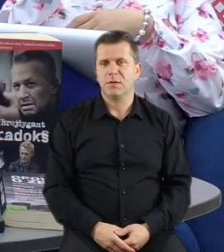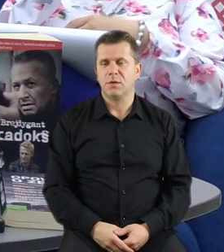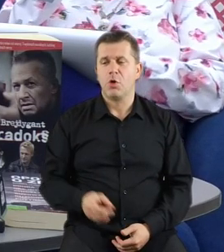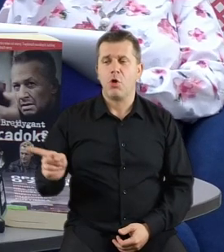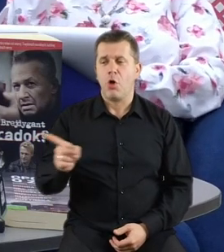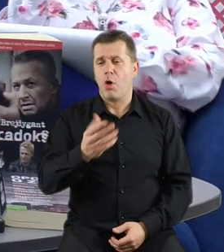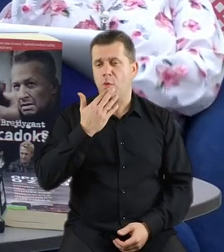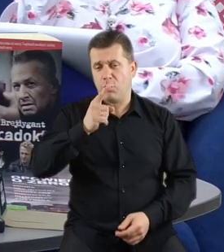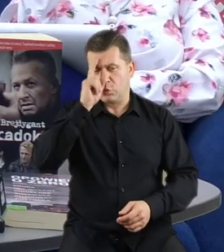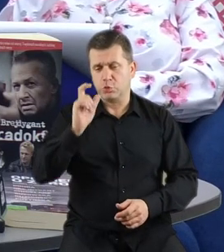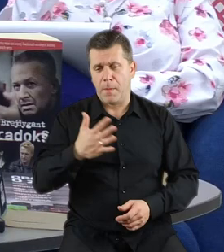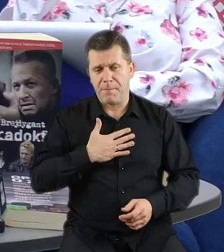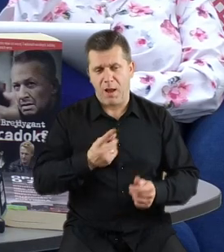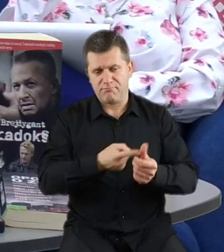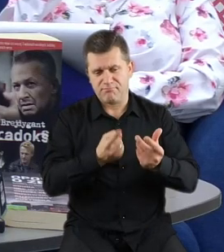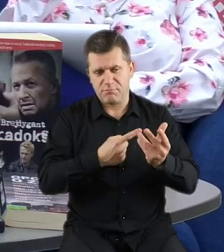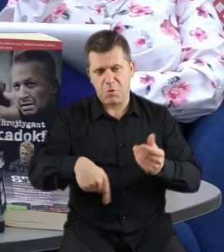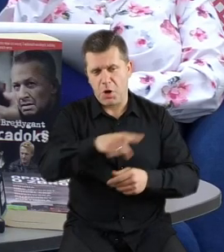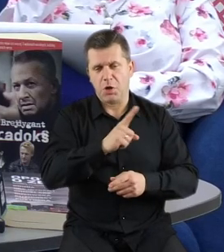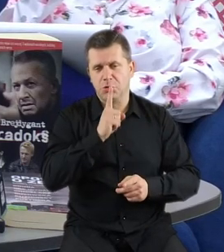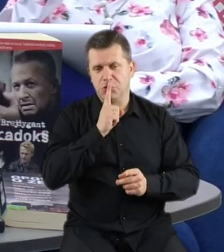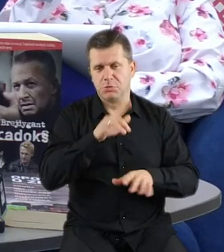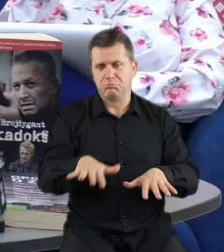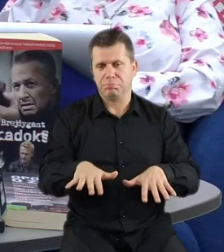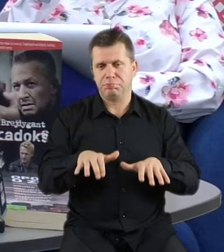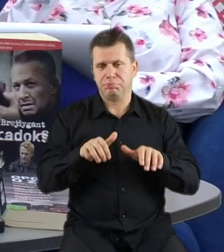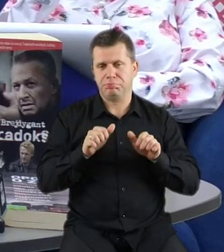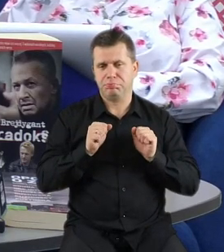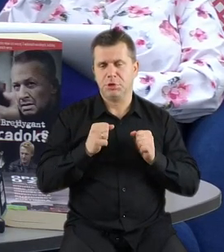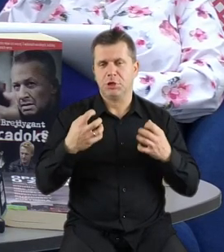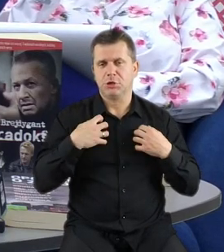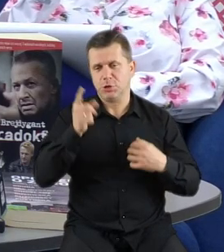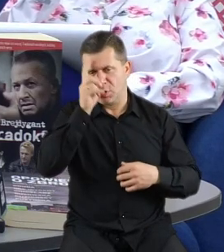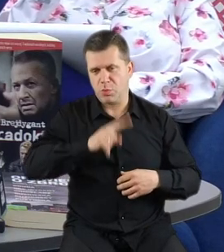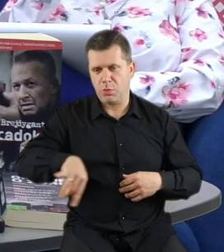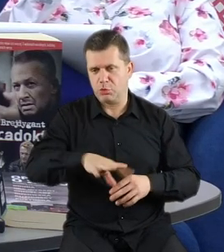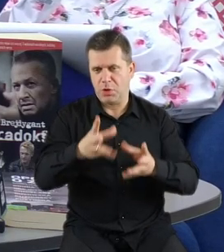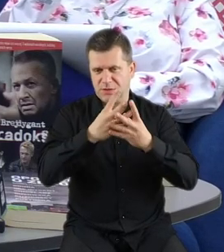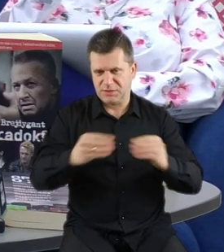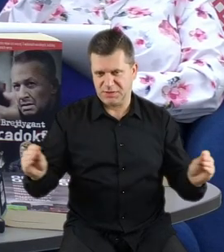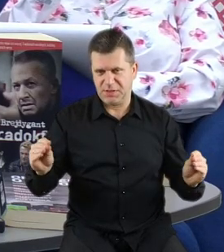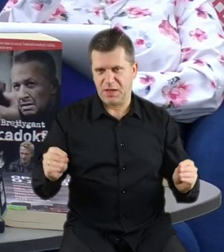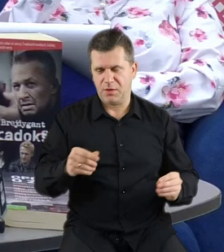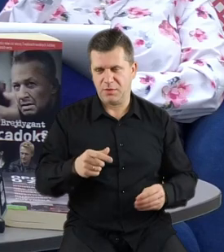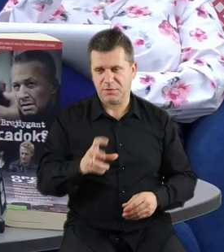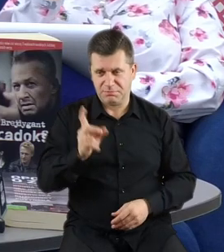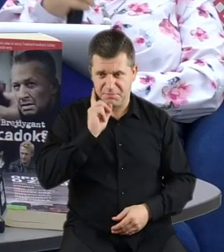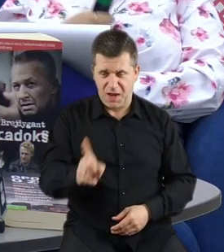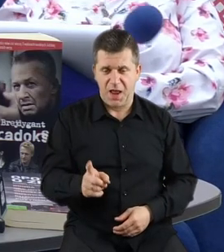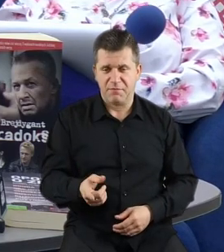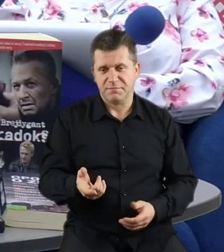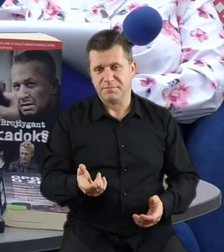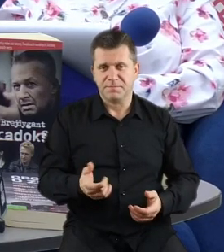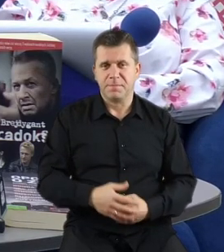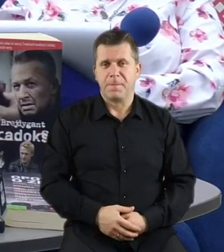oni mówią ludziom, co na nich mają, a oni tak grzecznie się wycofują z życia publicznego i znikają. To chyba, nie wiem, czy by tak się wydarzyło.